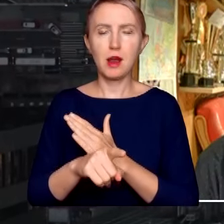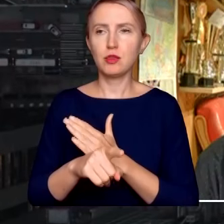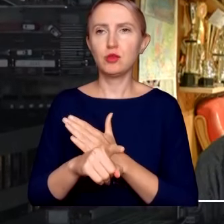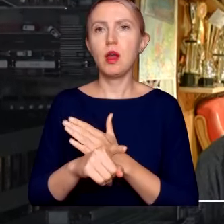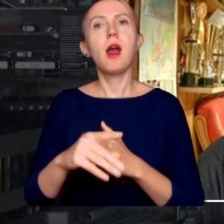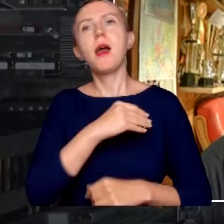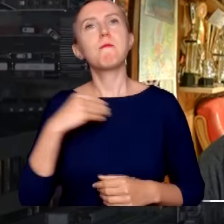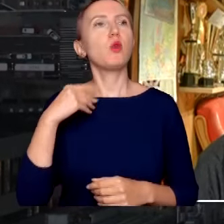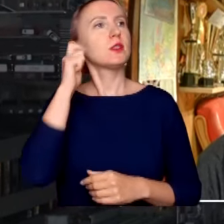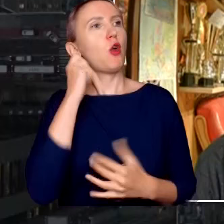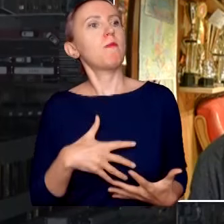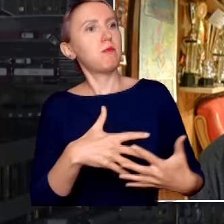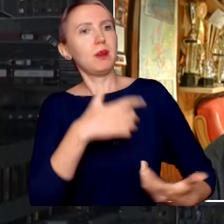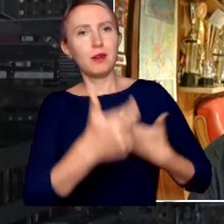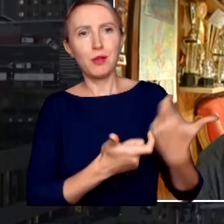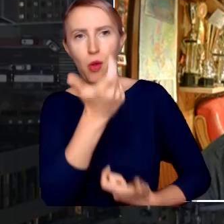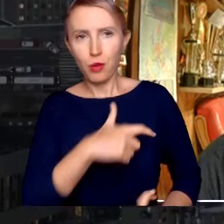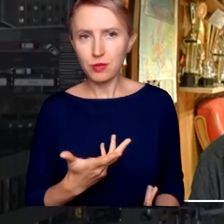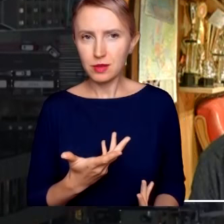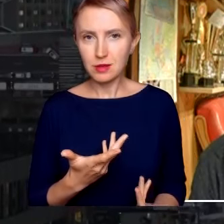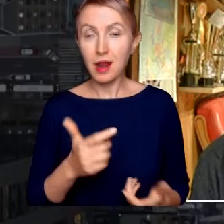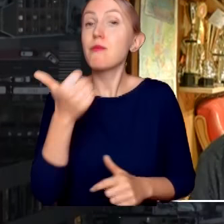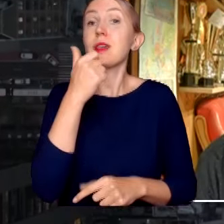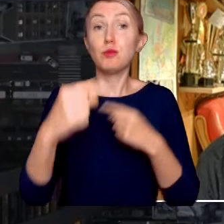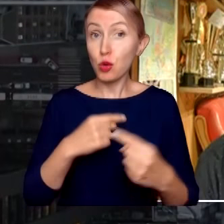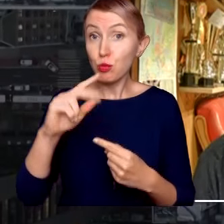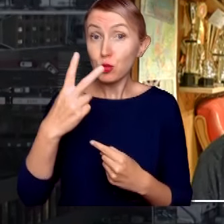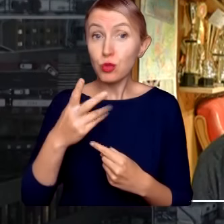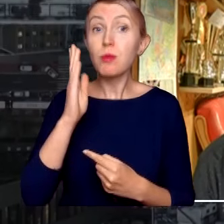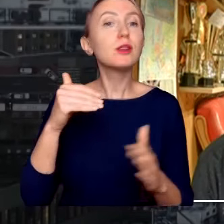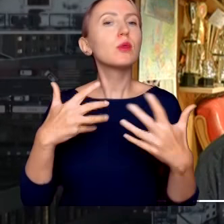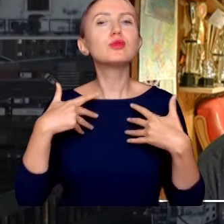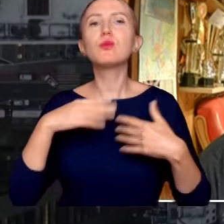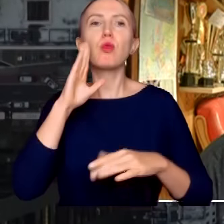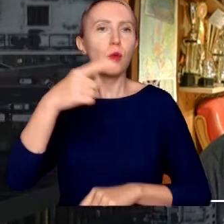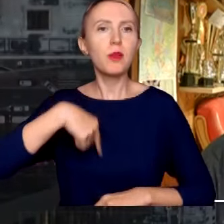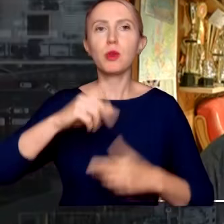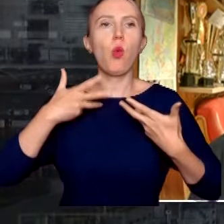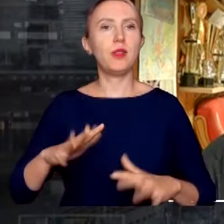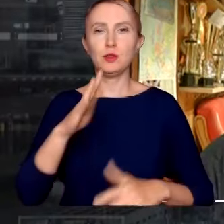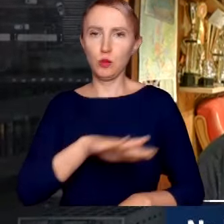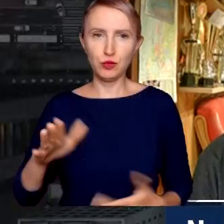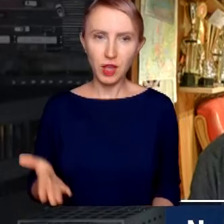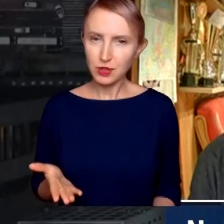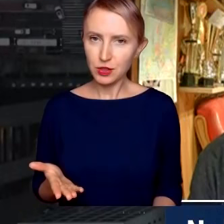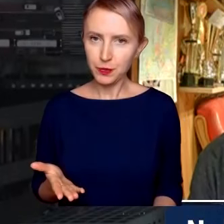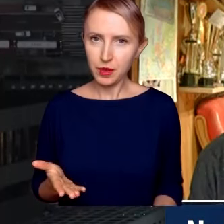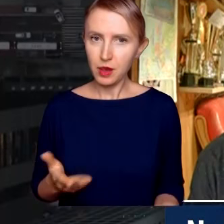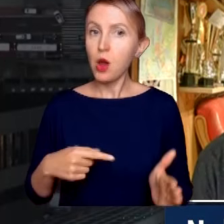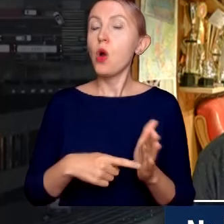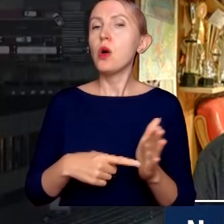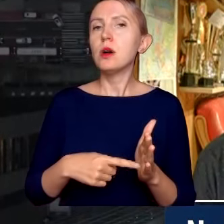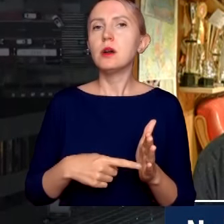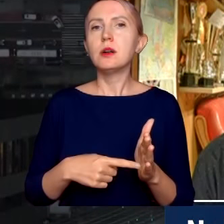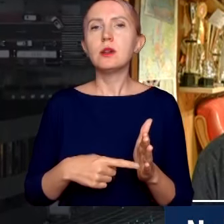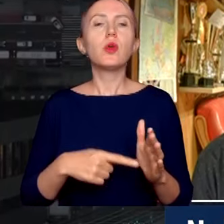polskie kobiety, ale tylko w pierwszym pokoleniu, bo już w drugim zaczną żyć tak jak my i nie będą chcieli mieć dzieci. Nie wie pani, ja pani podam przykład